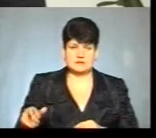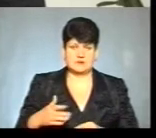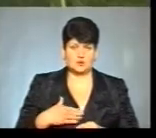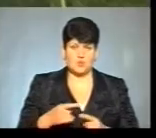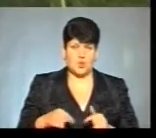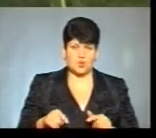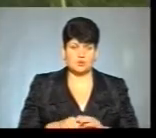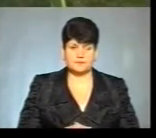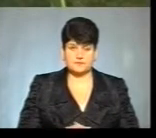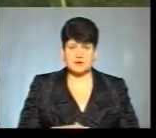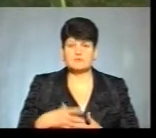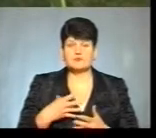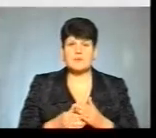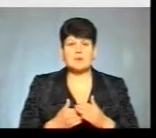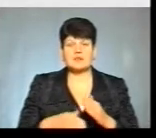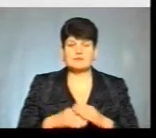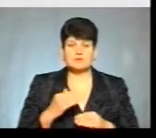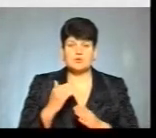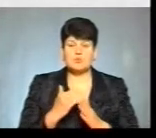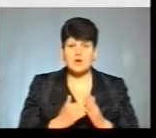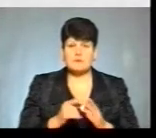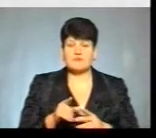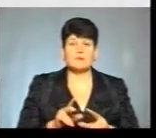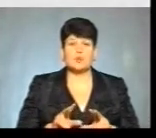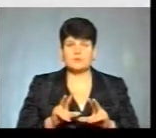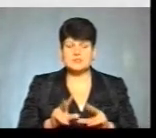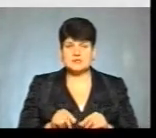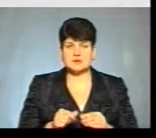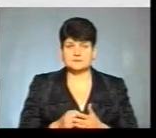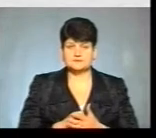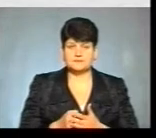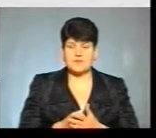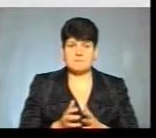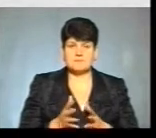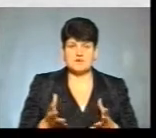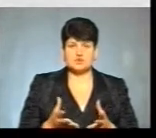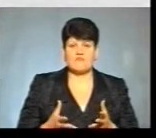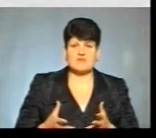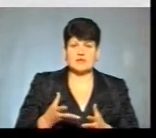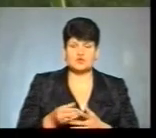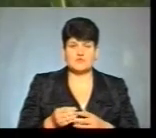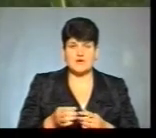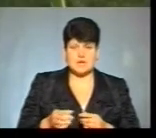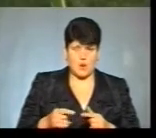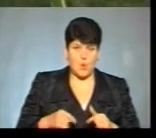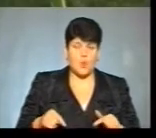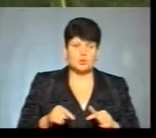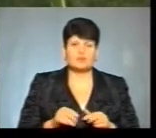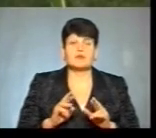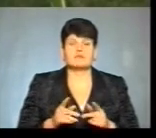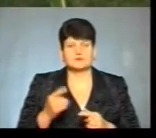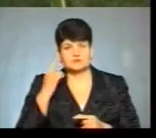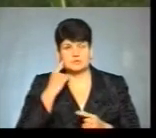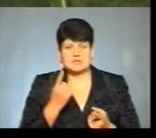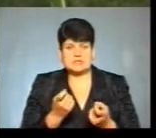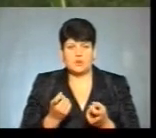округу. У своїй передвиборчій програмі ви пообіцяли домогтися більшого фінансування округу. Як ви збираєтесь залучати фінансування